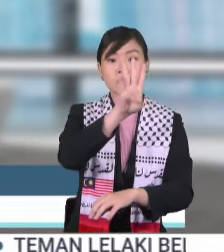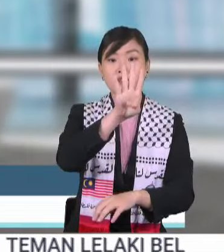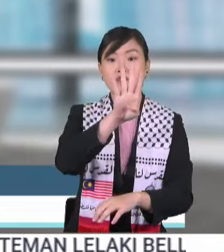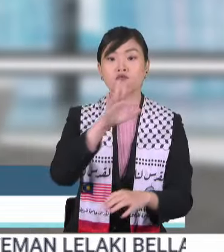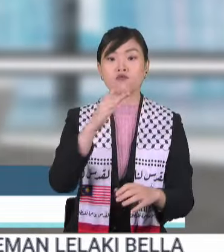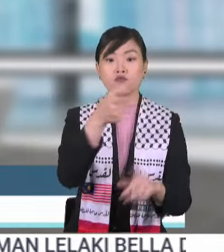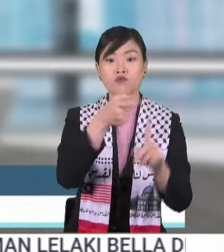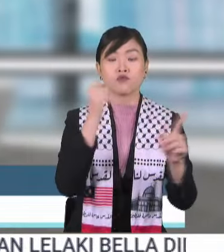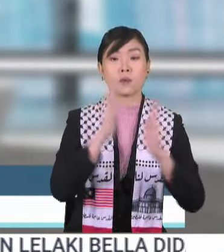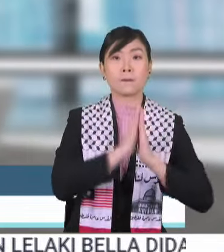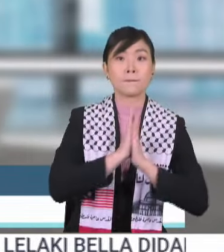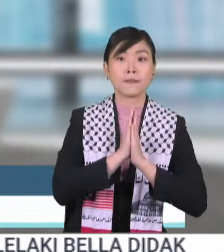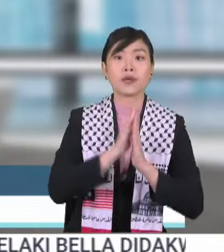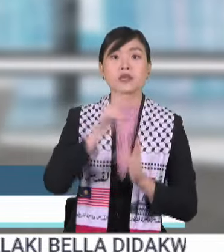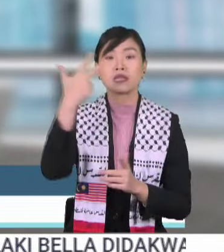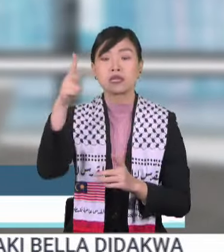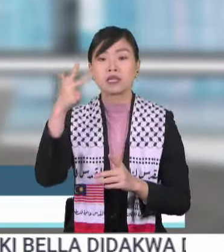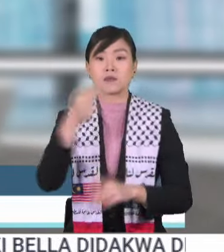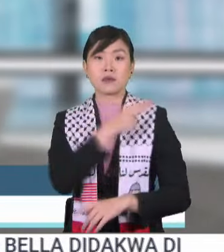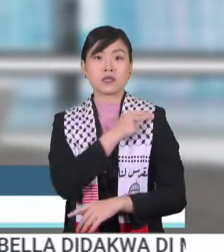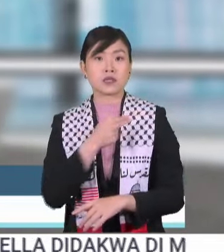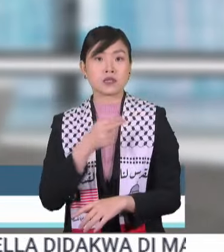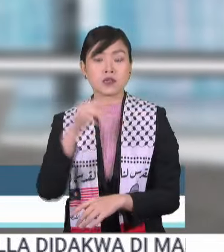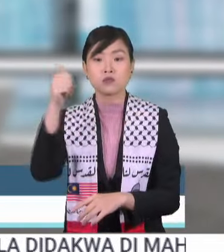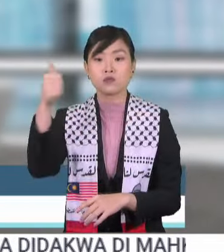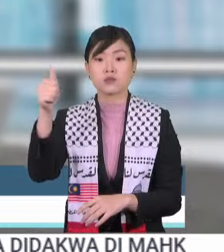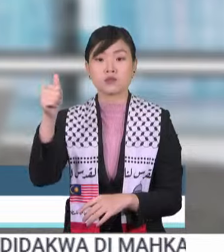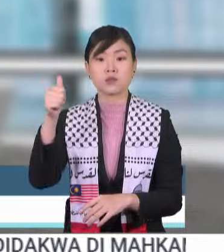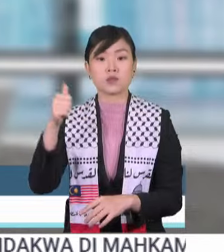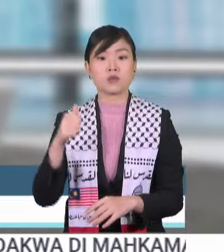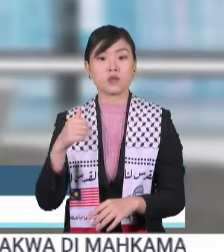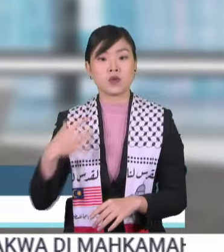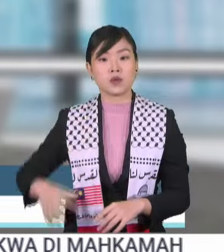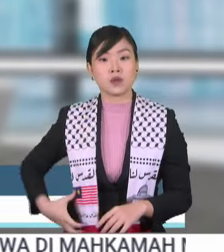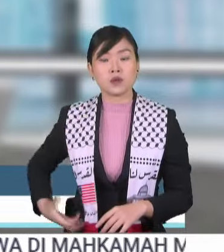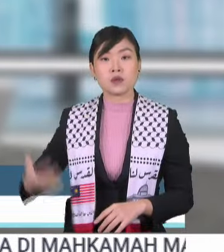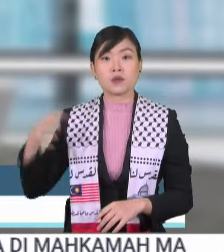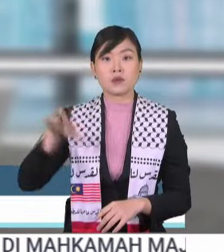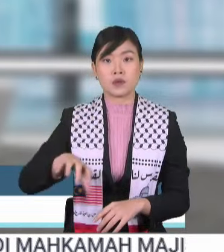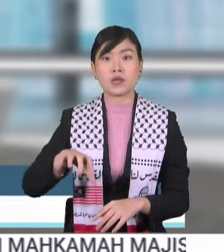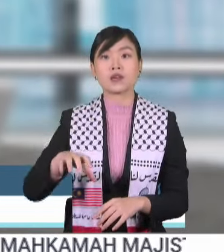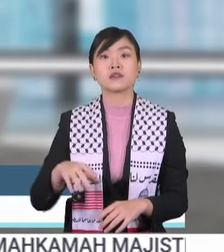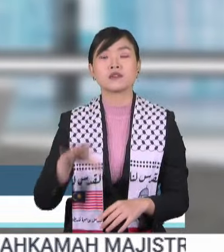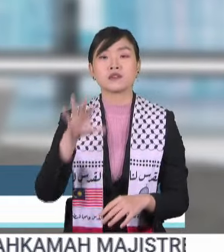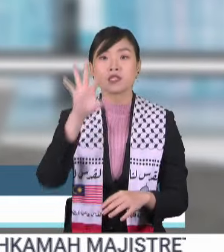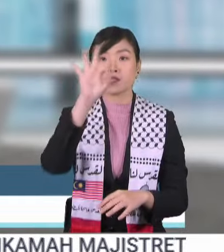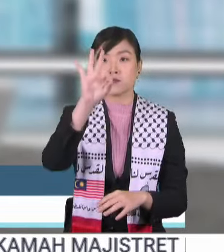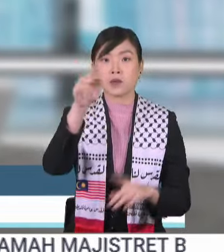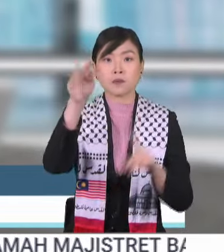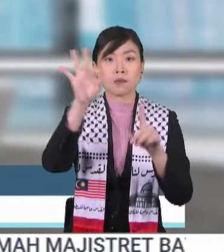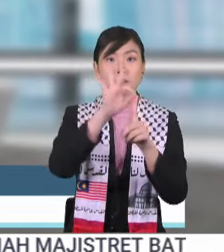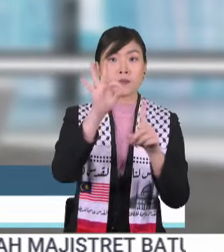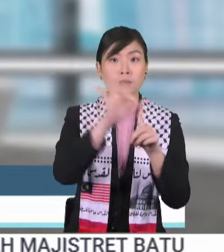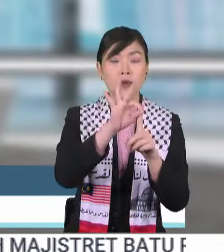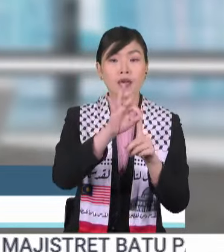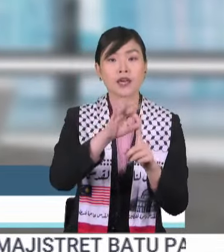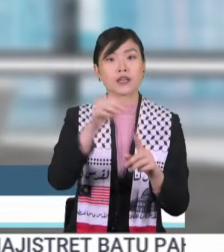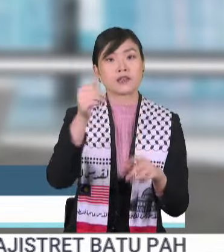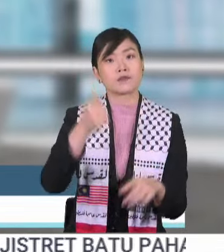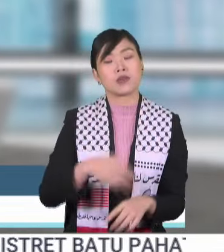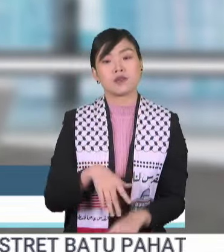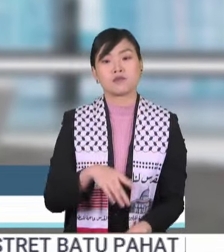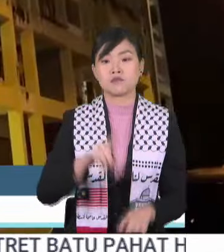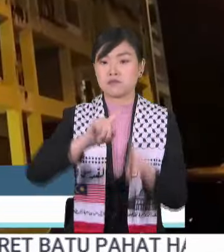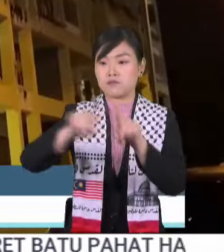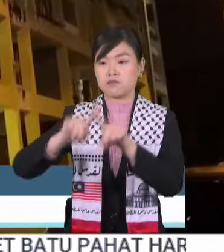13 warga Indonesia 10 Bangladesh 9 Pakistan masingmasing enam warga India dan Sri Lanka serta dua warga